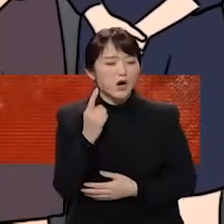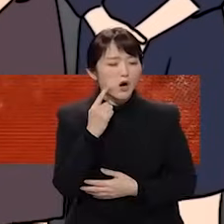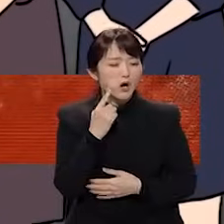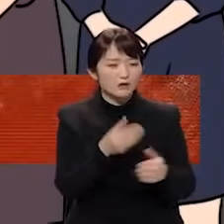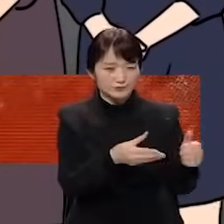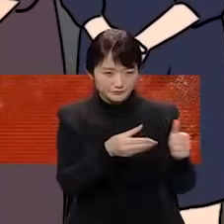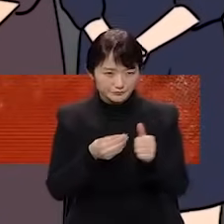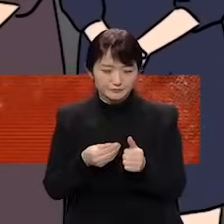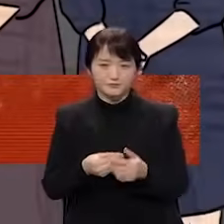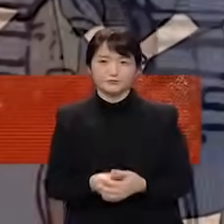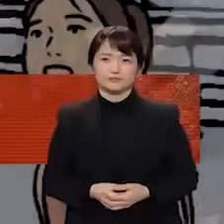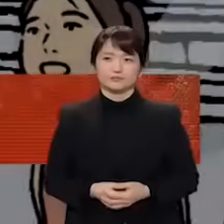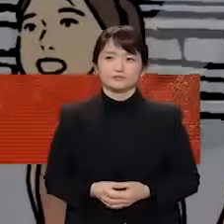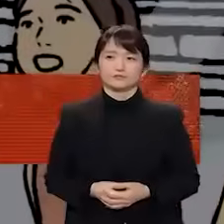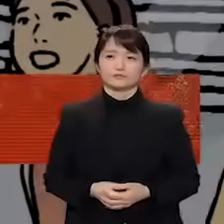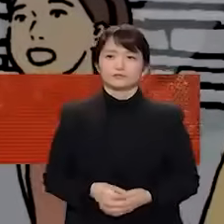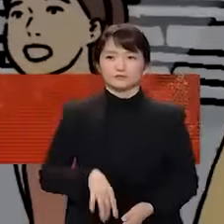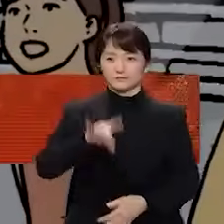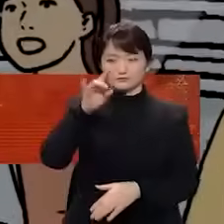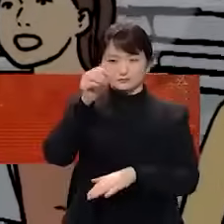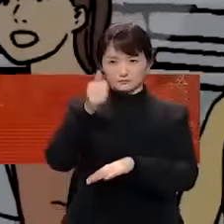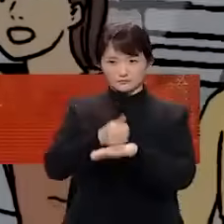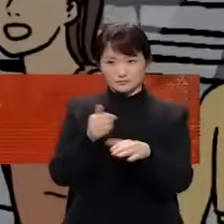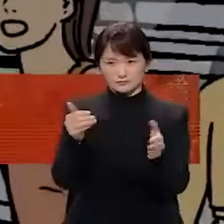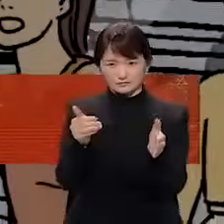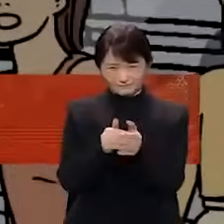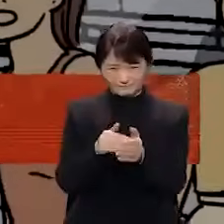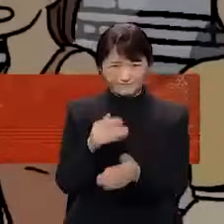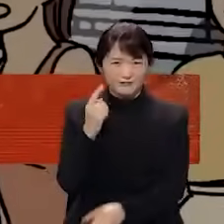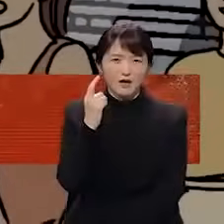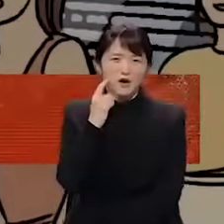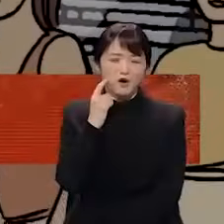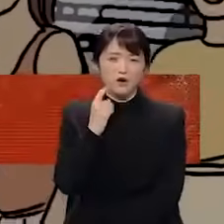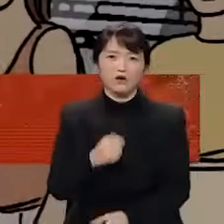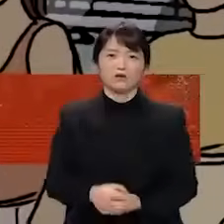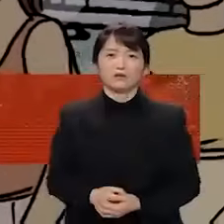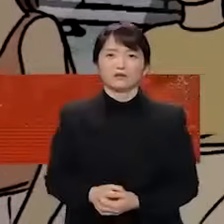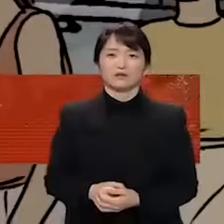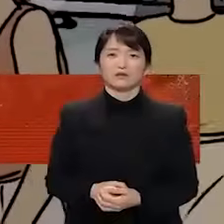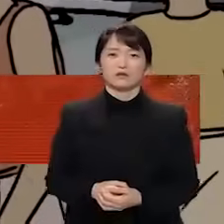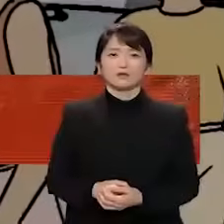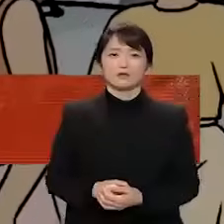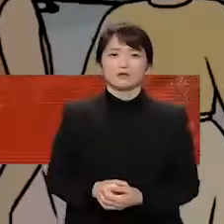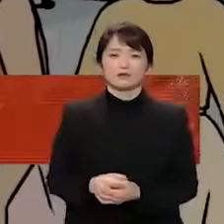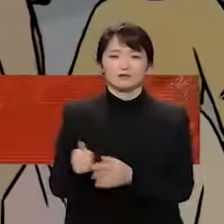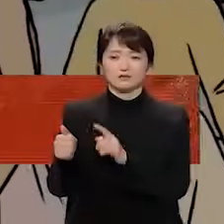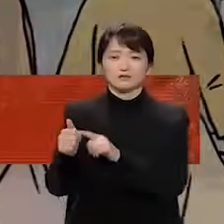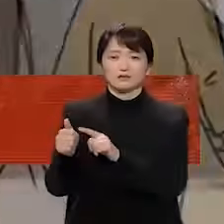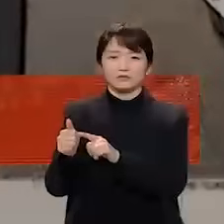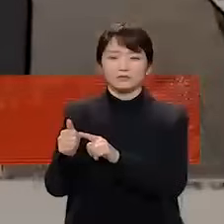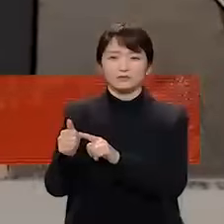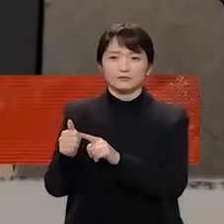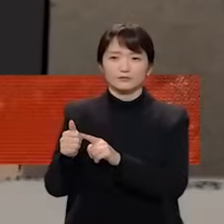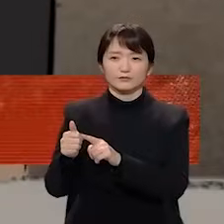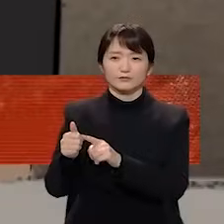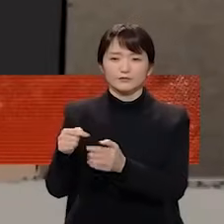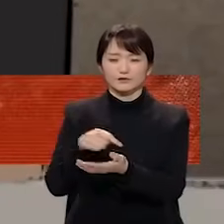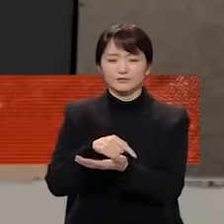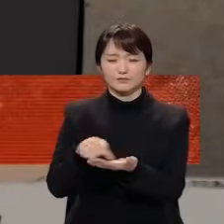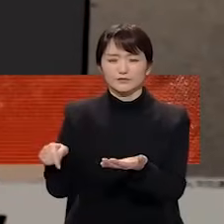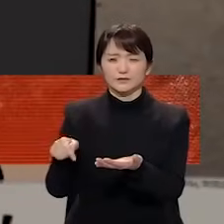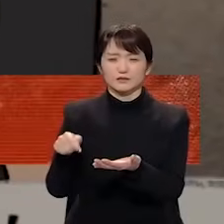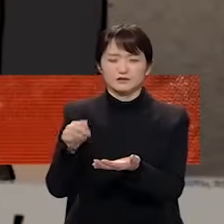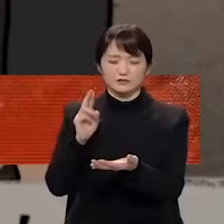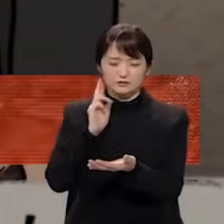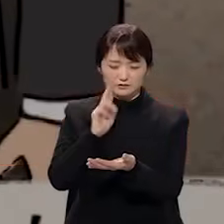것들이 전부다 처음에서 터 끝까지 가짜 있는데 남편이 정말 진하게 뒤통수를 맞은 전형적인 결혼 사기에